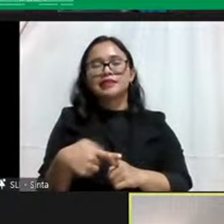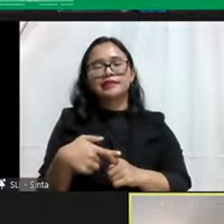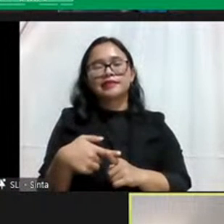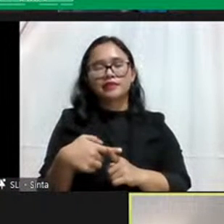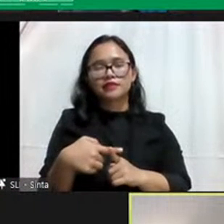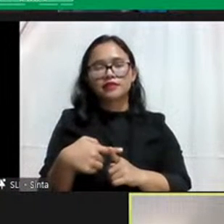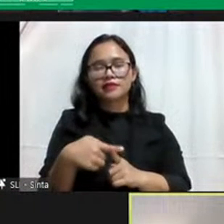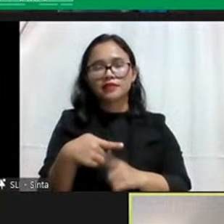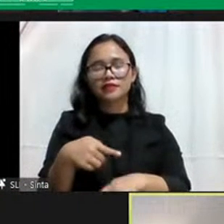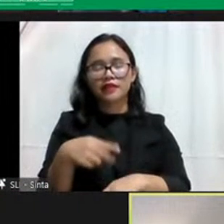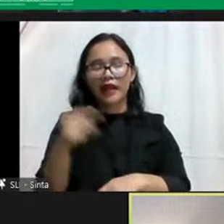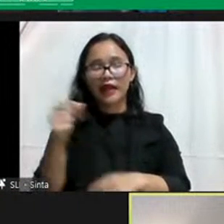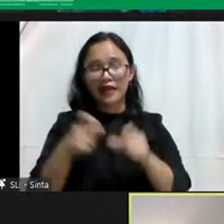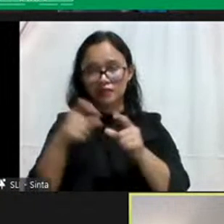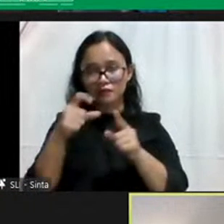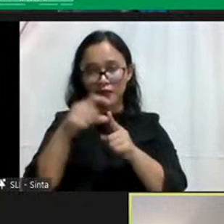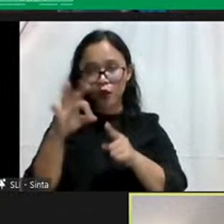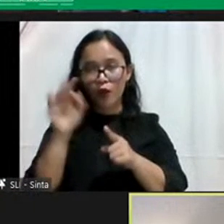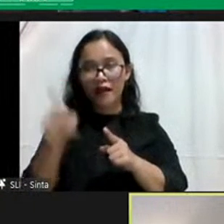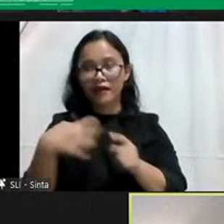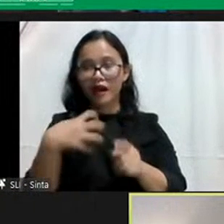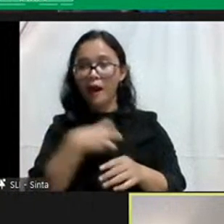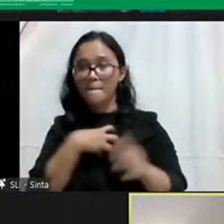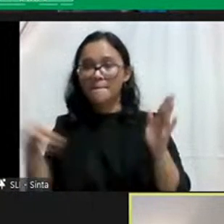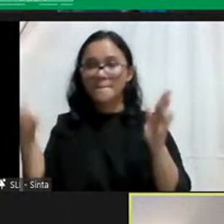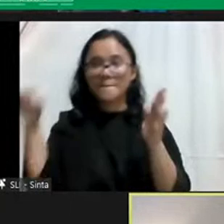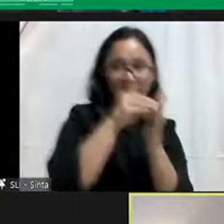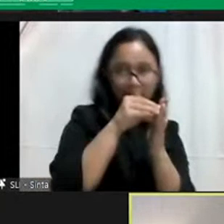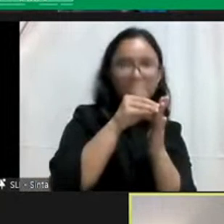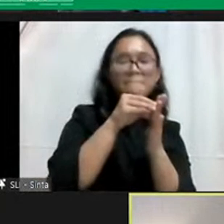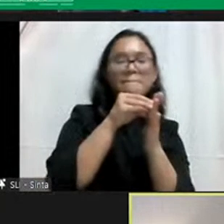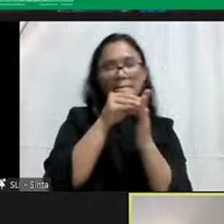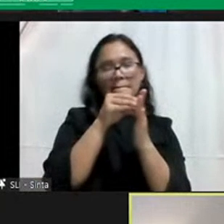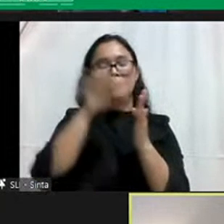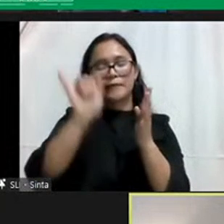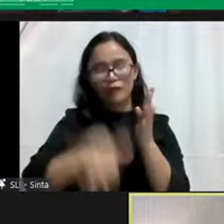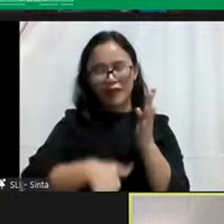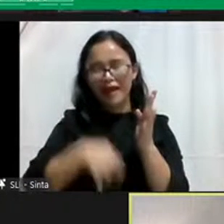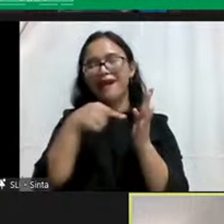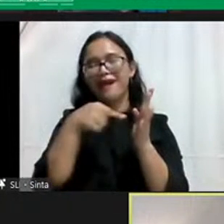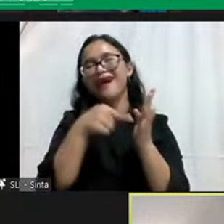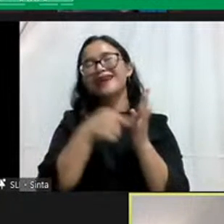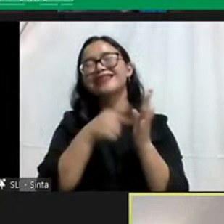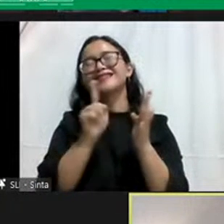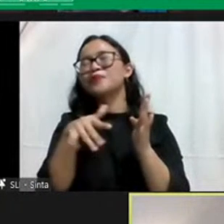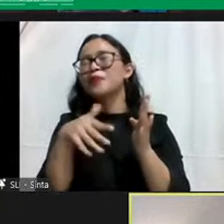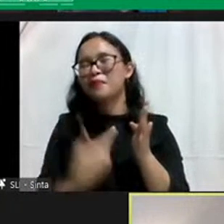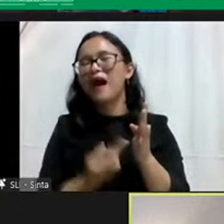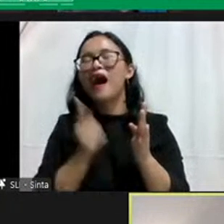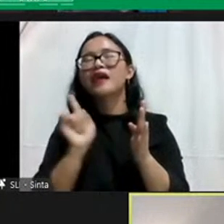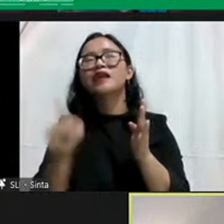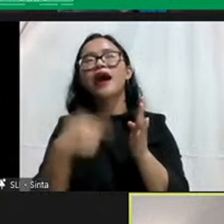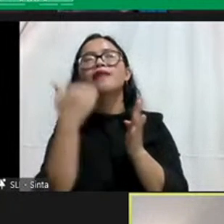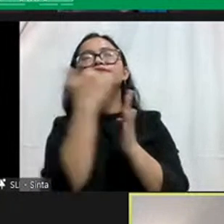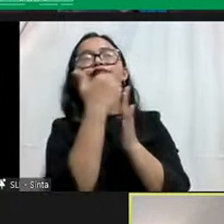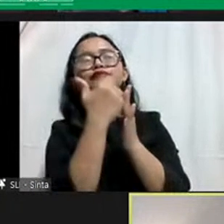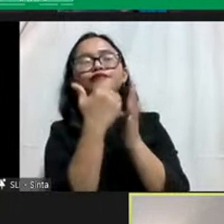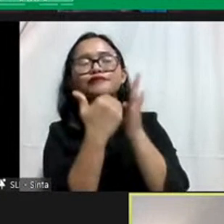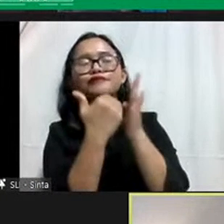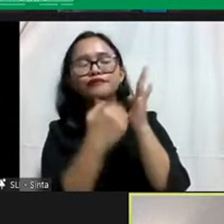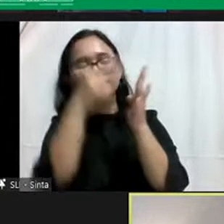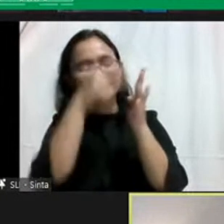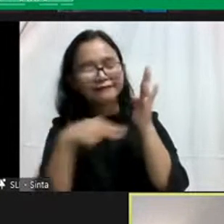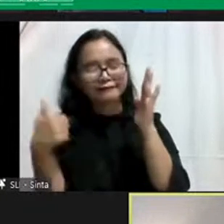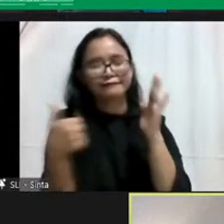rspo itu juga sudah ada dan juga ini penting sekali karena ada kebijakan yang kita harus patuh dengan kebijakan